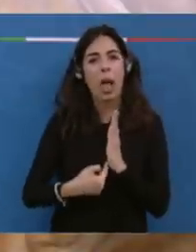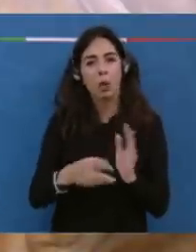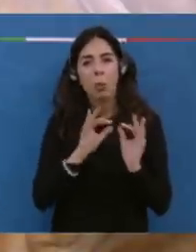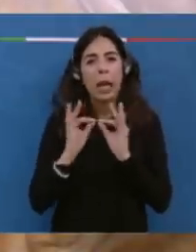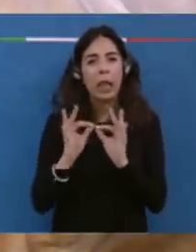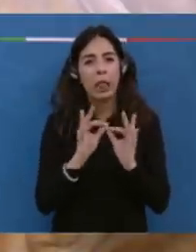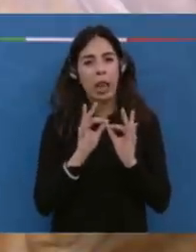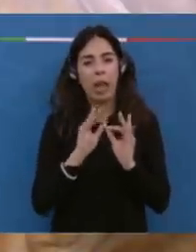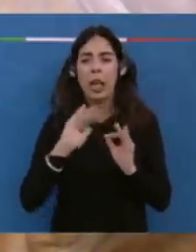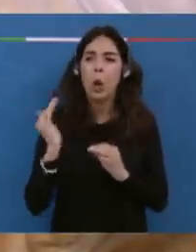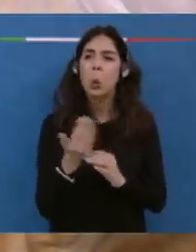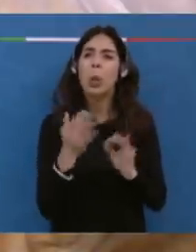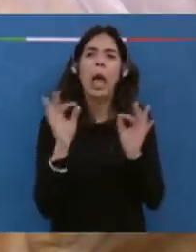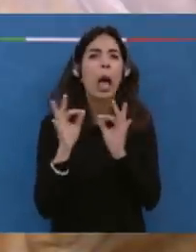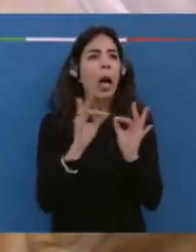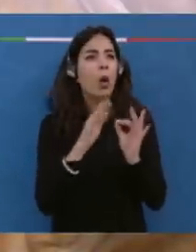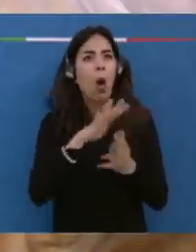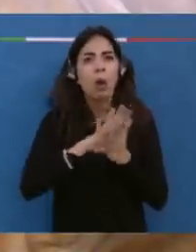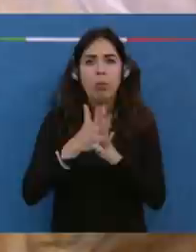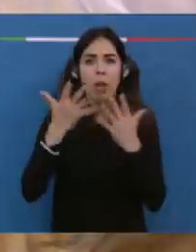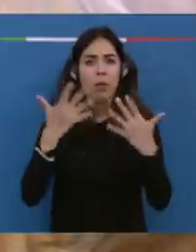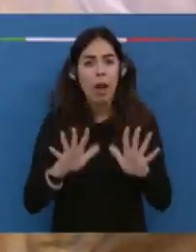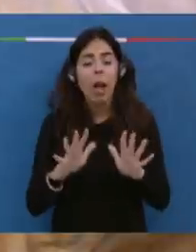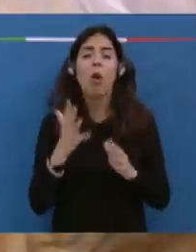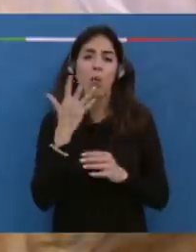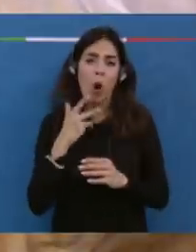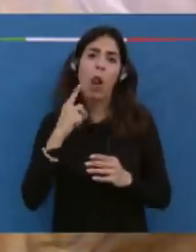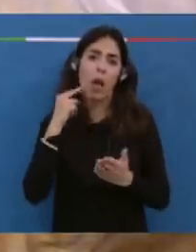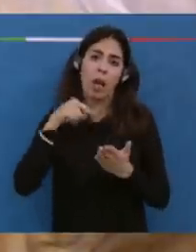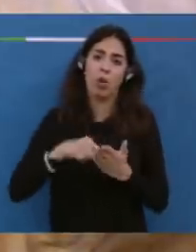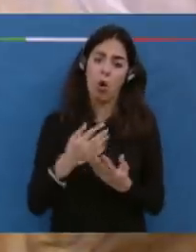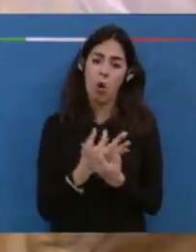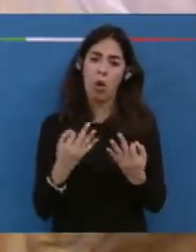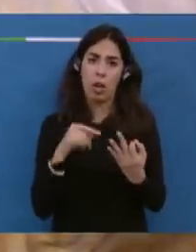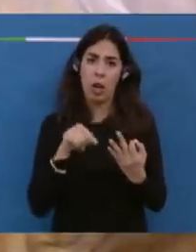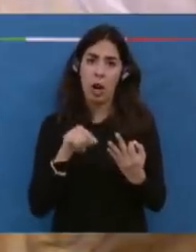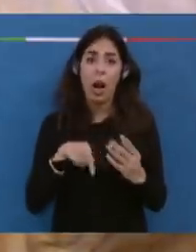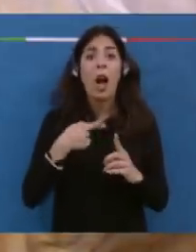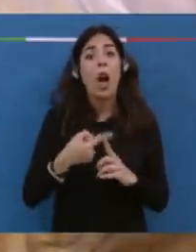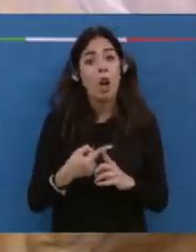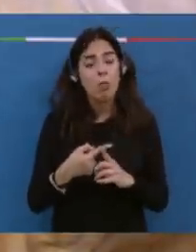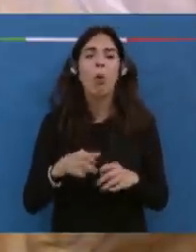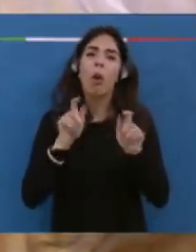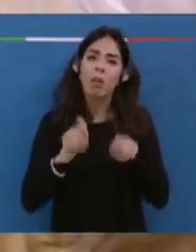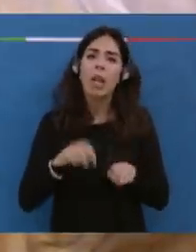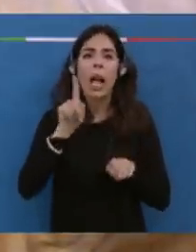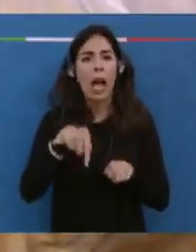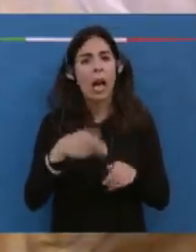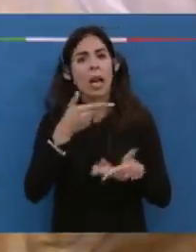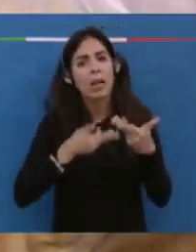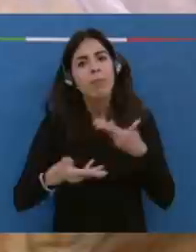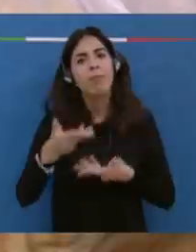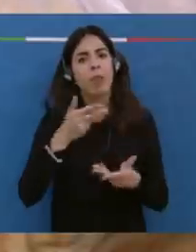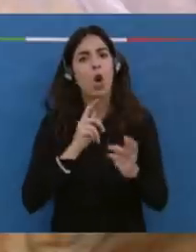aprire gli orizzonti per incrementare anche il lo scambio commerciale scambio